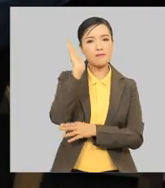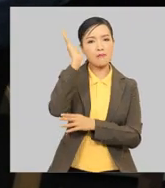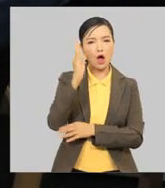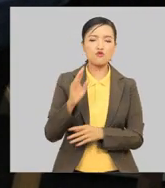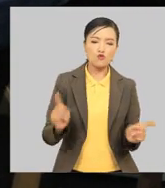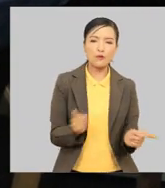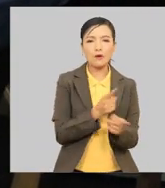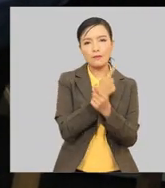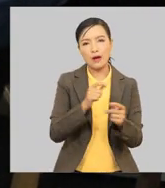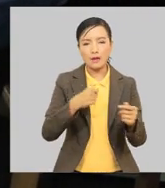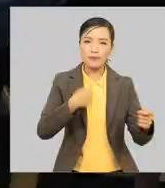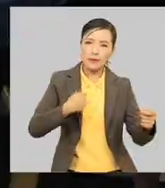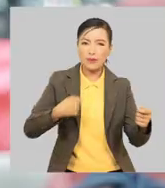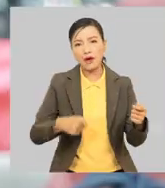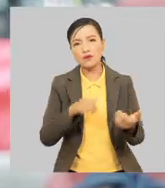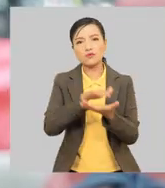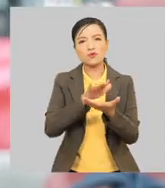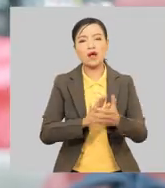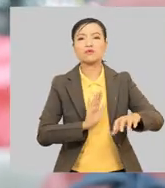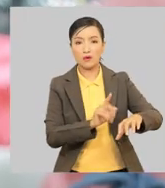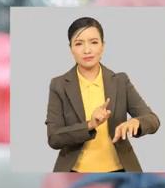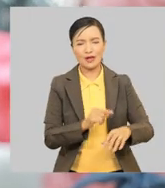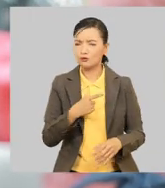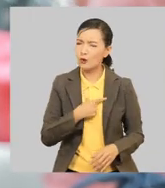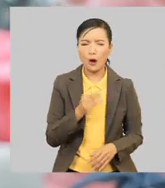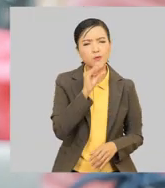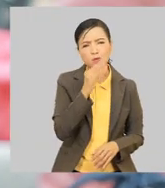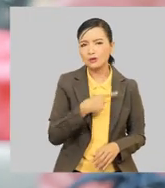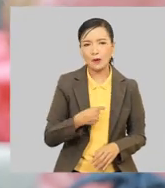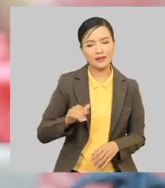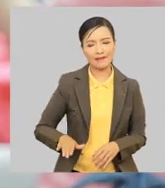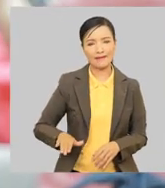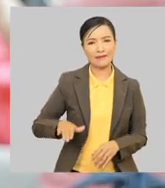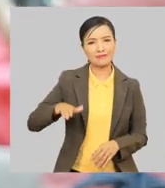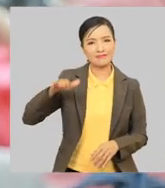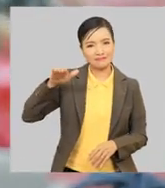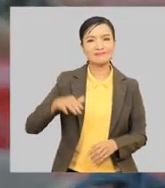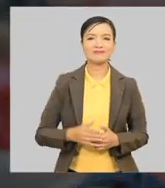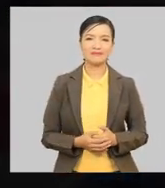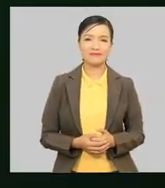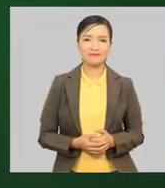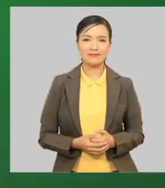รของวงดนตรีลูกทุ่งโรงเรียนก็เลยชอบการพูดมาตั้งแต่เด็กๆเลย